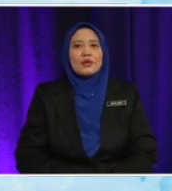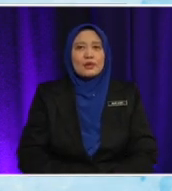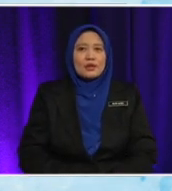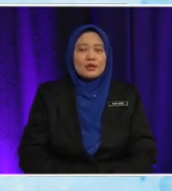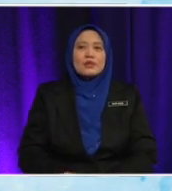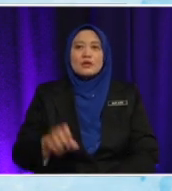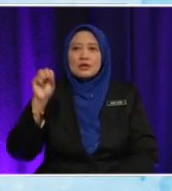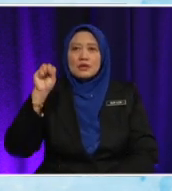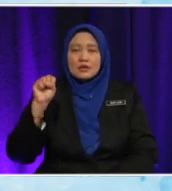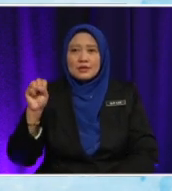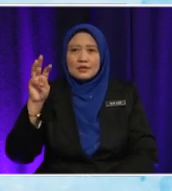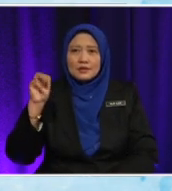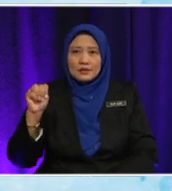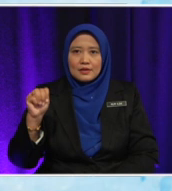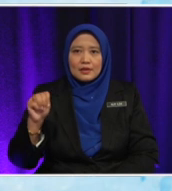kemudian